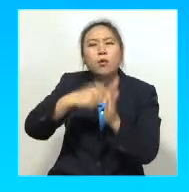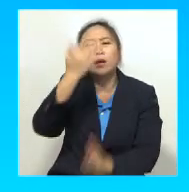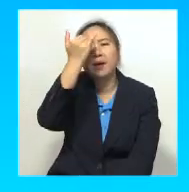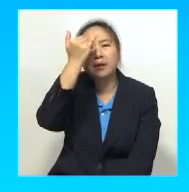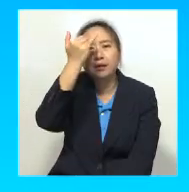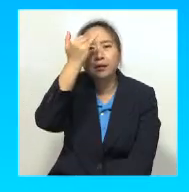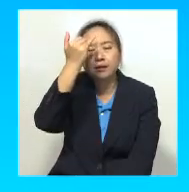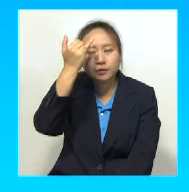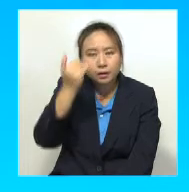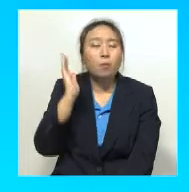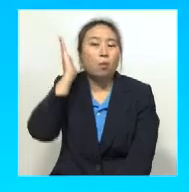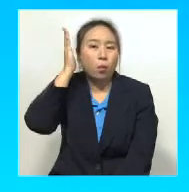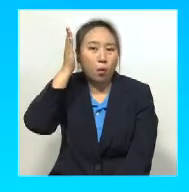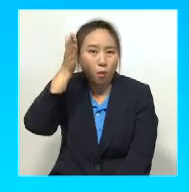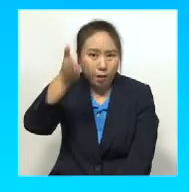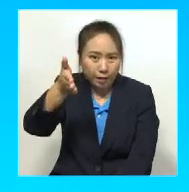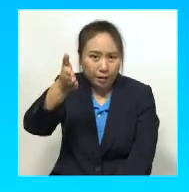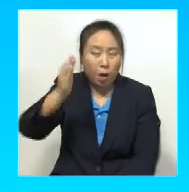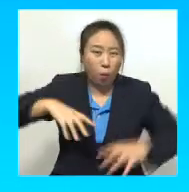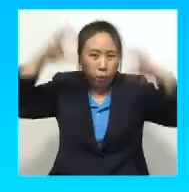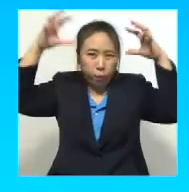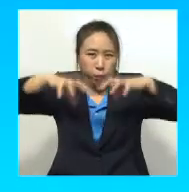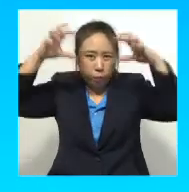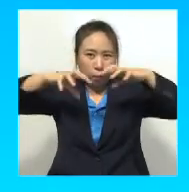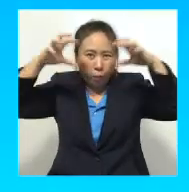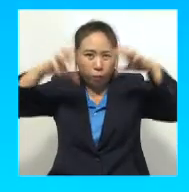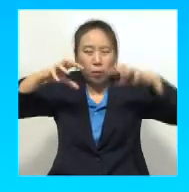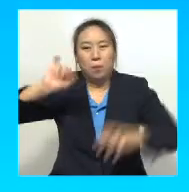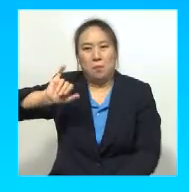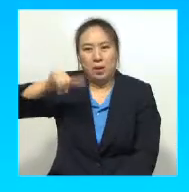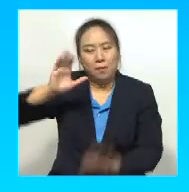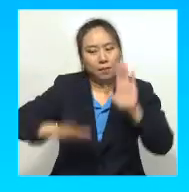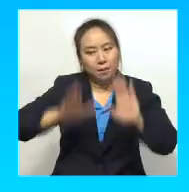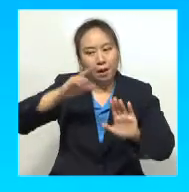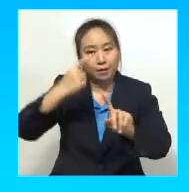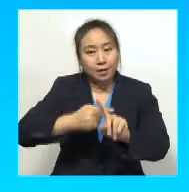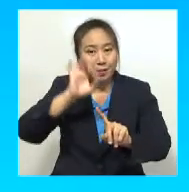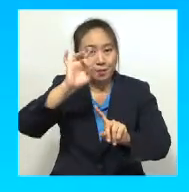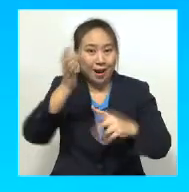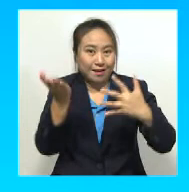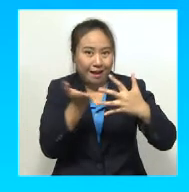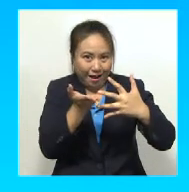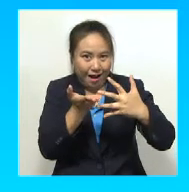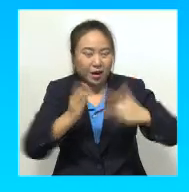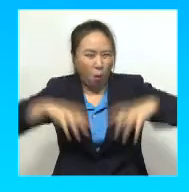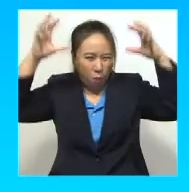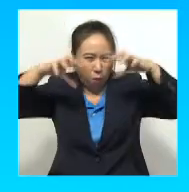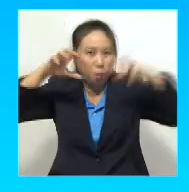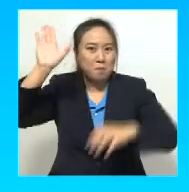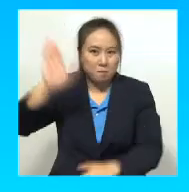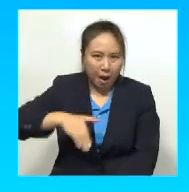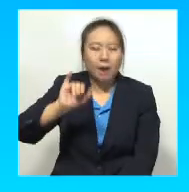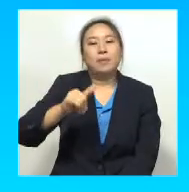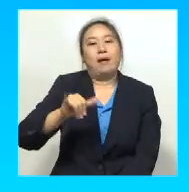ที่จะรองรับฝนที่อาจจะมาในช่วงกลางเดือนสิงหาเป็นต้นไปในขณะ